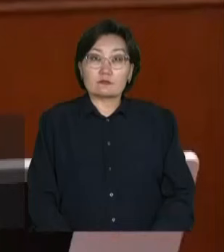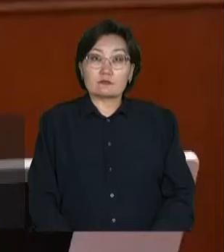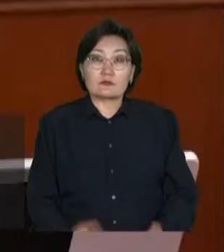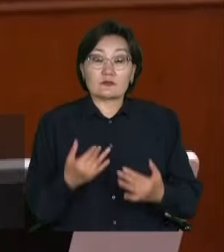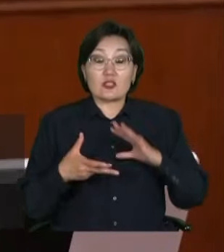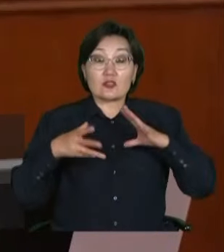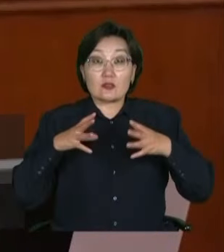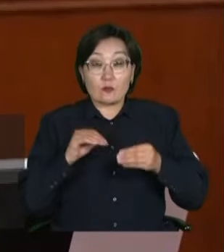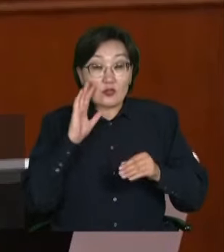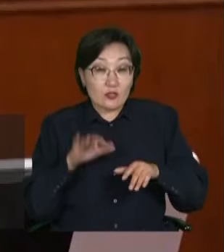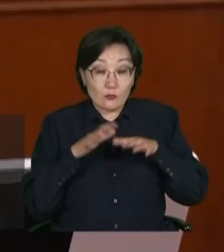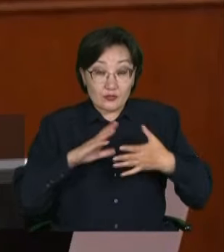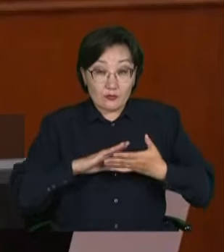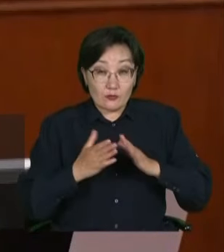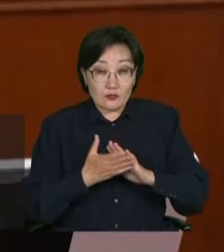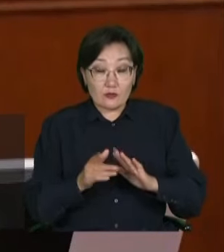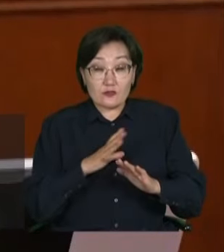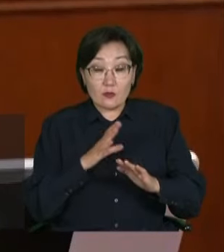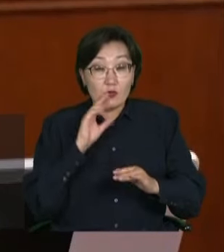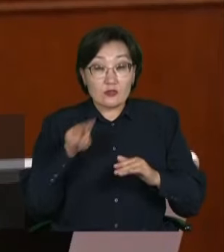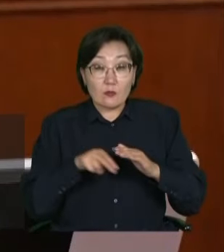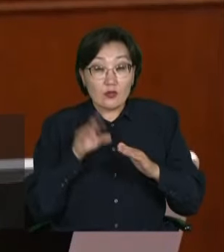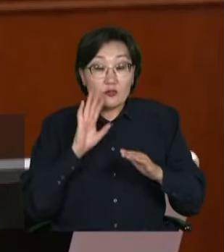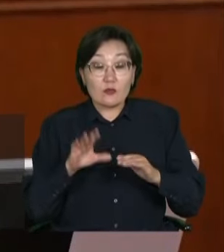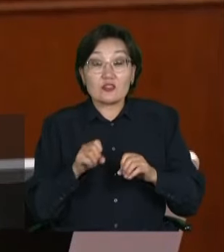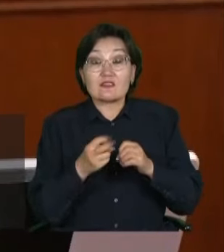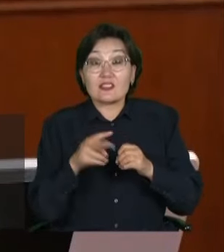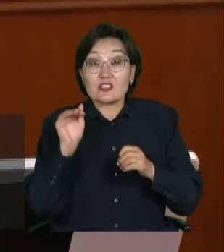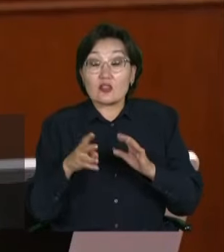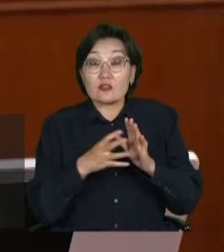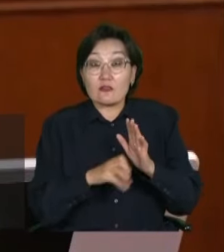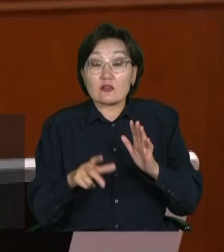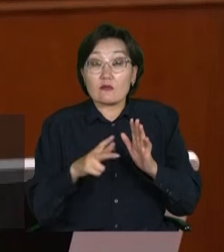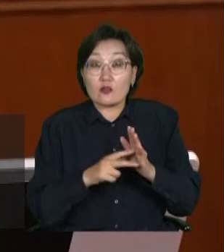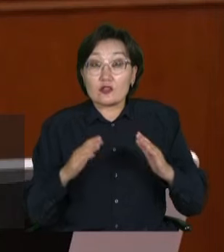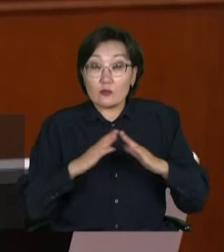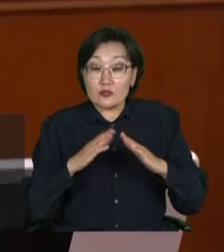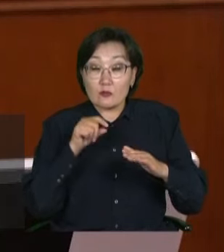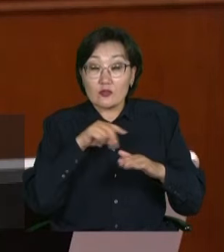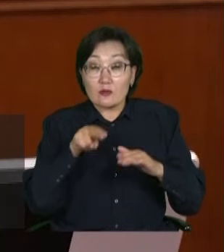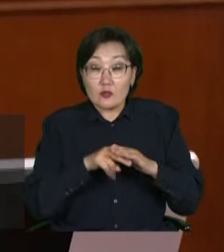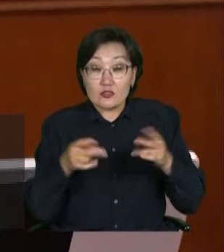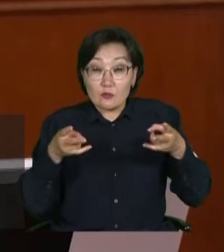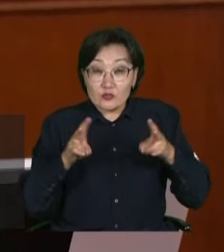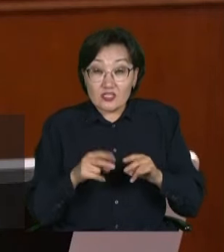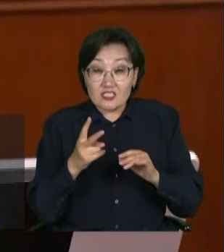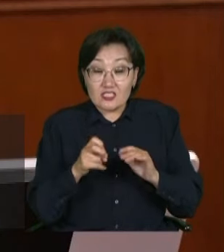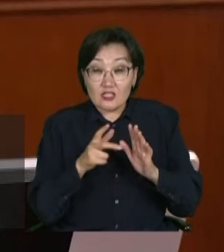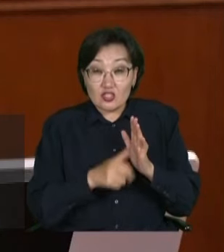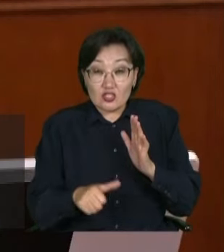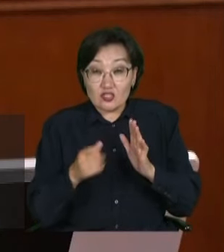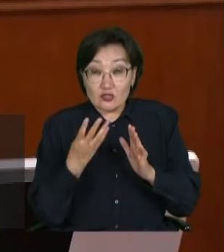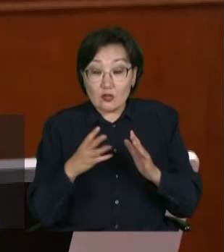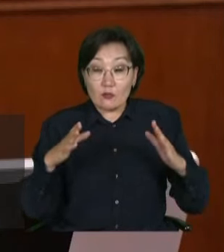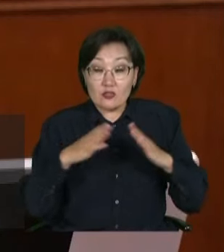По итогам паводковой ситуации в стране было подтоплено 12 908 жилых домов. Из них под водой все еще остаются